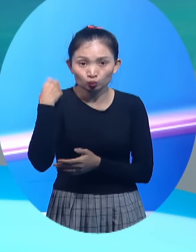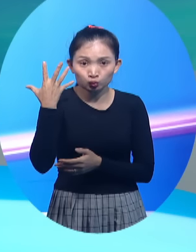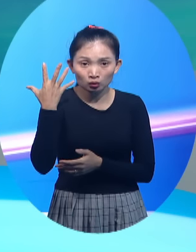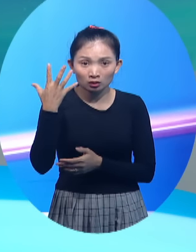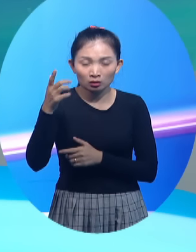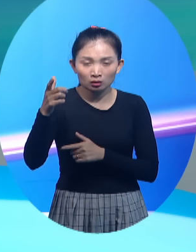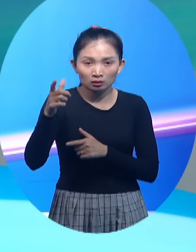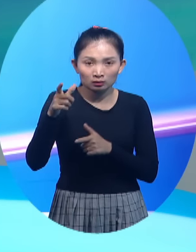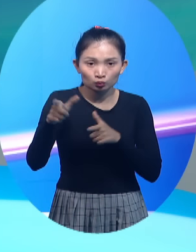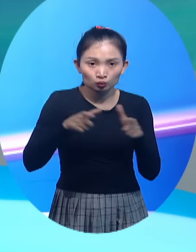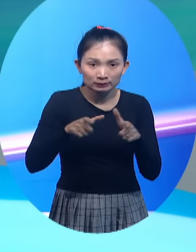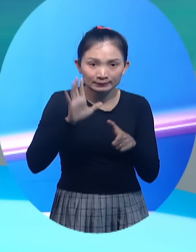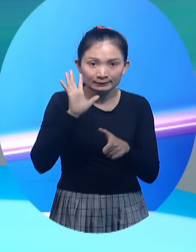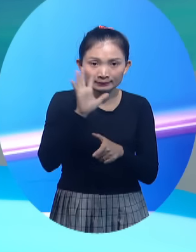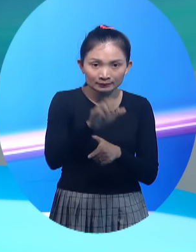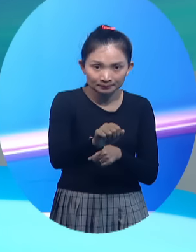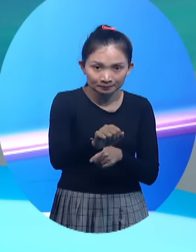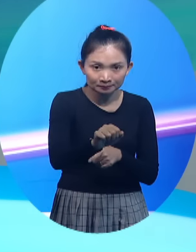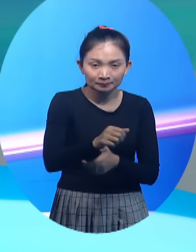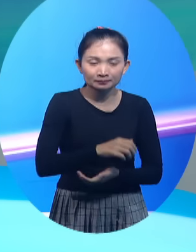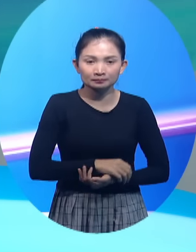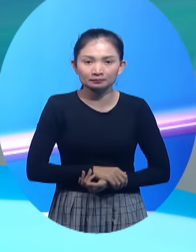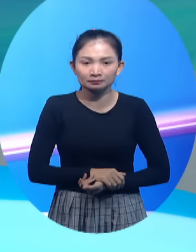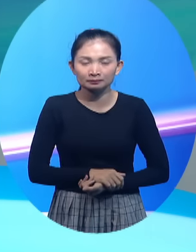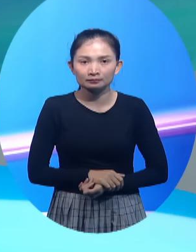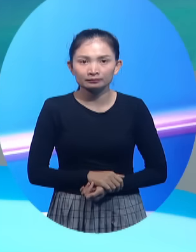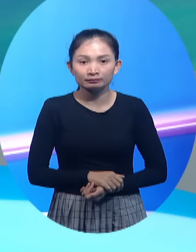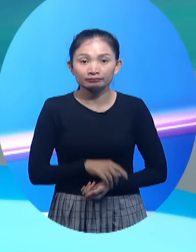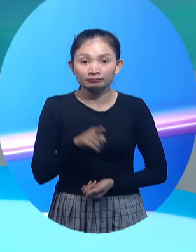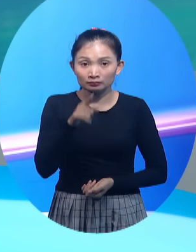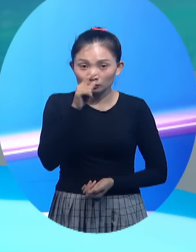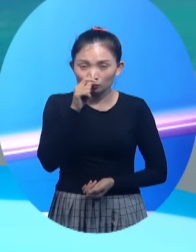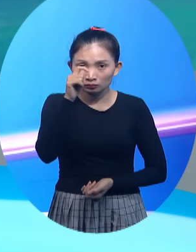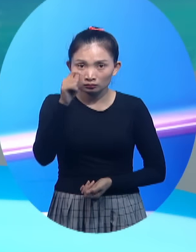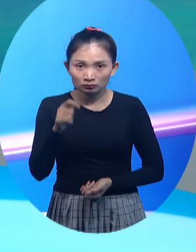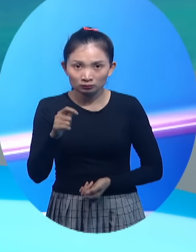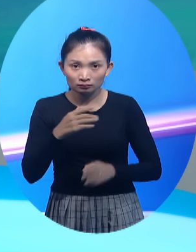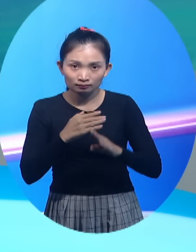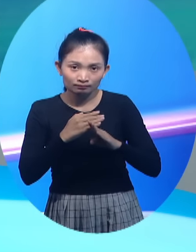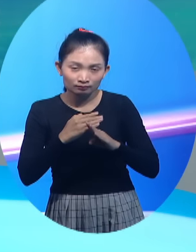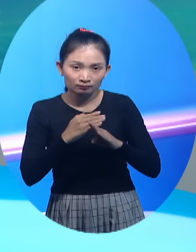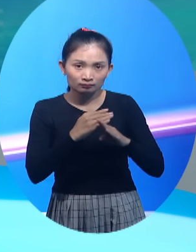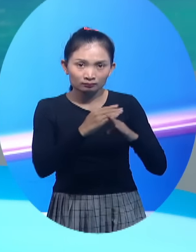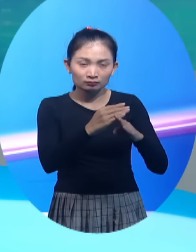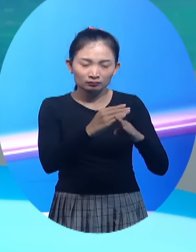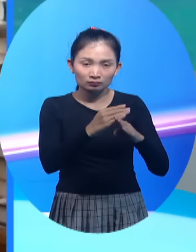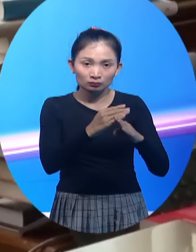đang tiếp tục đạt bức tiến trong khi đó phía Nga cho biết nước này đã chặn được Đạ tiến quân của